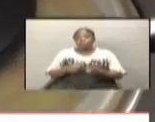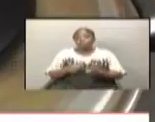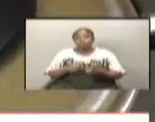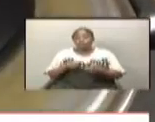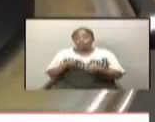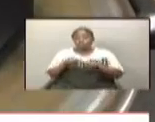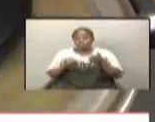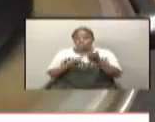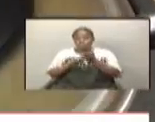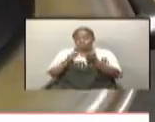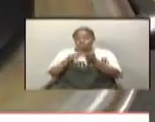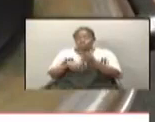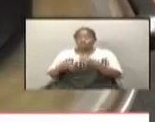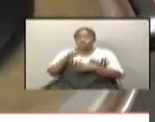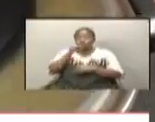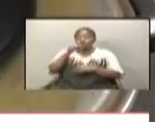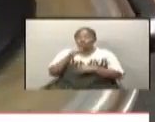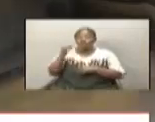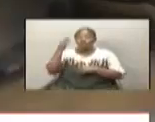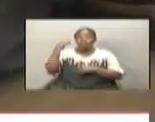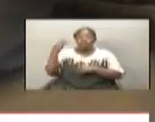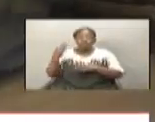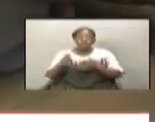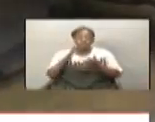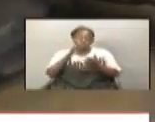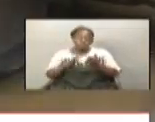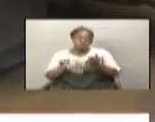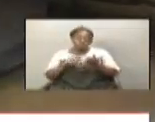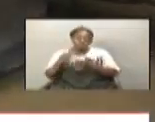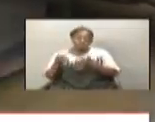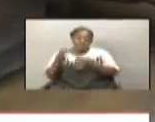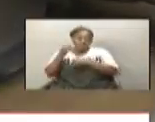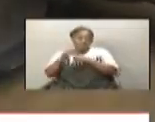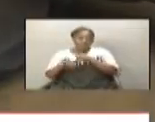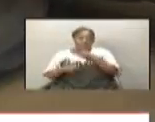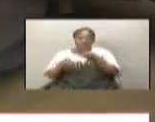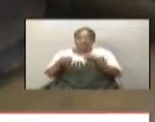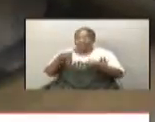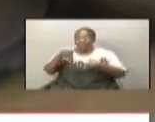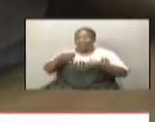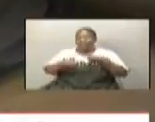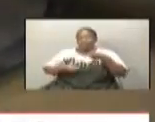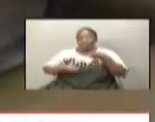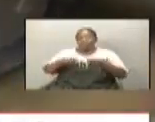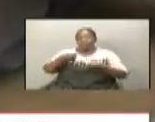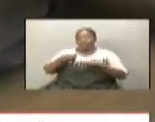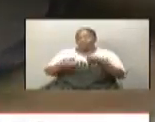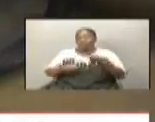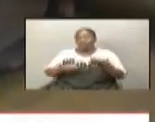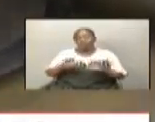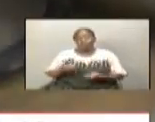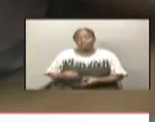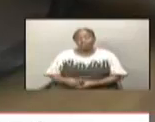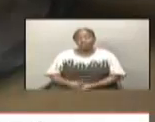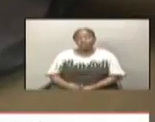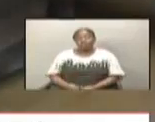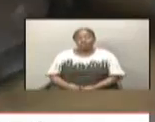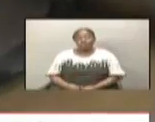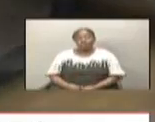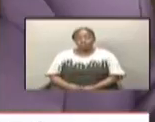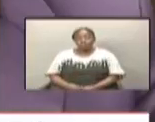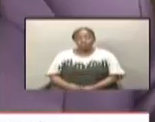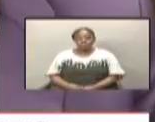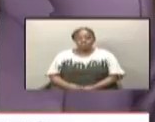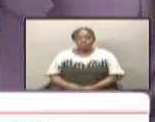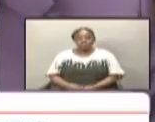eyakozesebwanga bajjajjaffe okuba ennyimba tebigwa malojja.